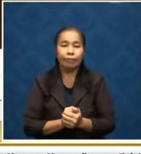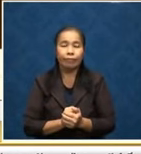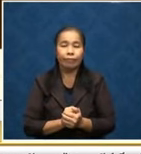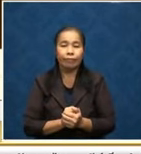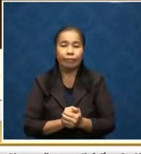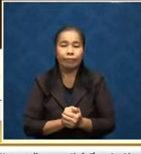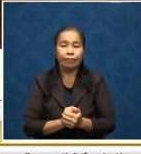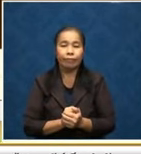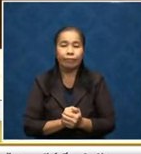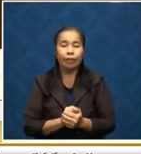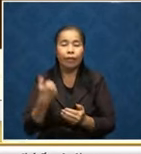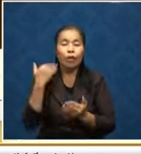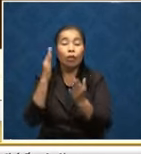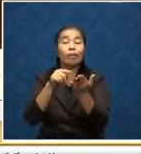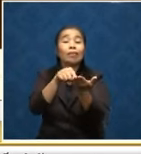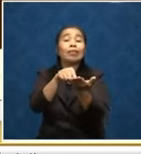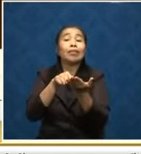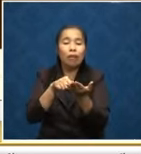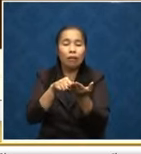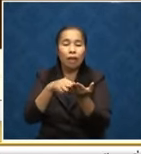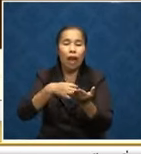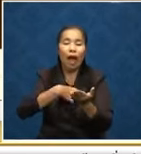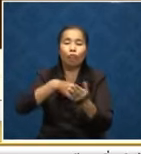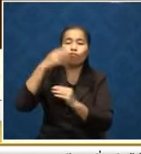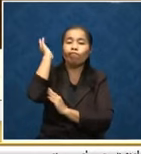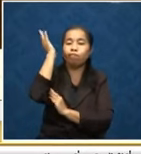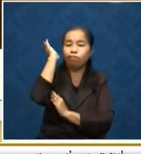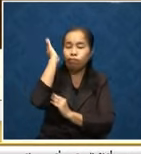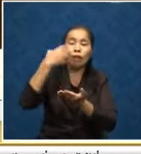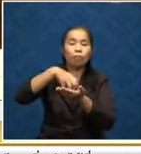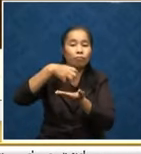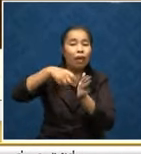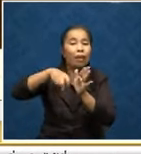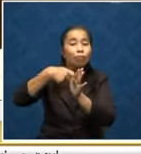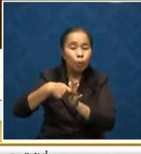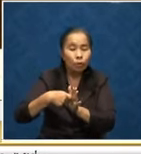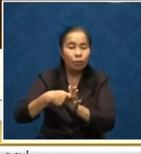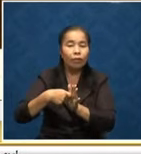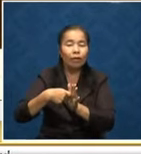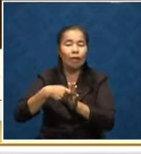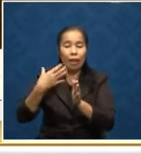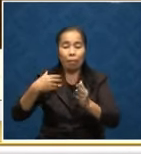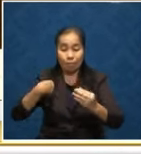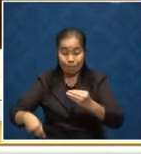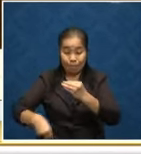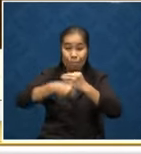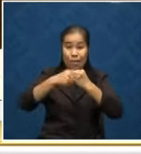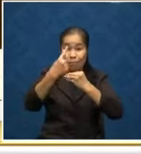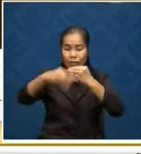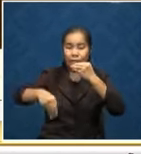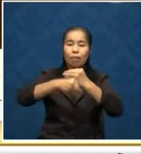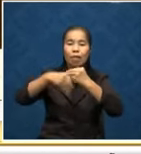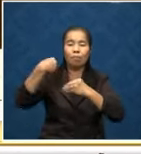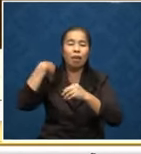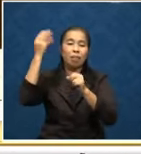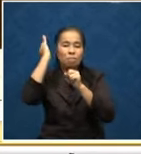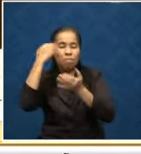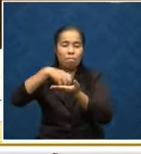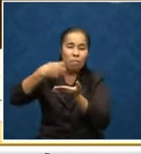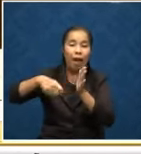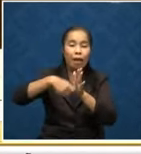รแต่มีผู้เสนอเพิ่มเติมจะขออภิปรายนะครับมีท่านสุรินทร์ปาราเล่อีกหนึ่งท่านก็เตรียมตัวไว้ครับ